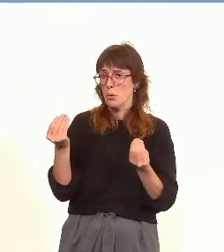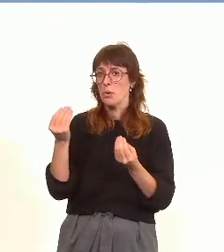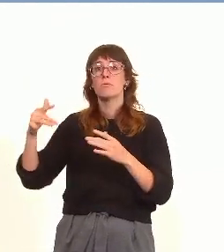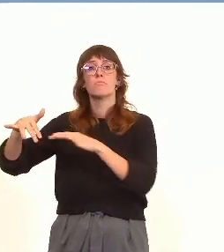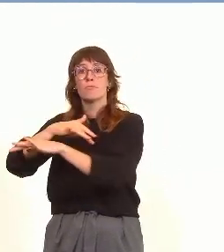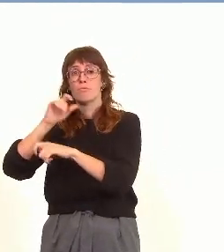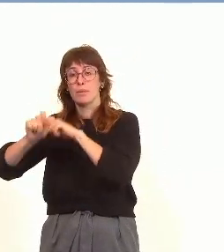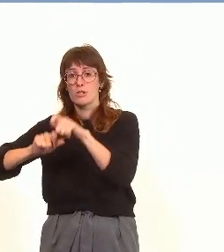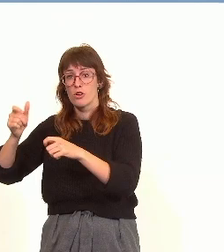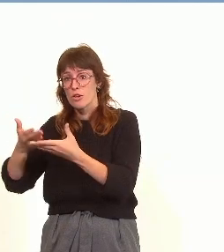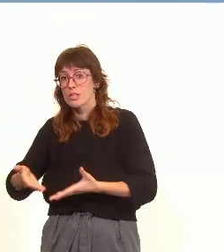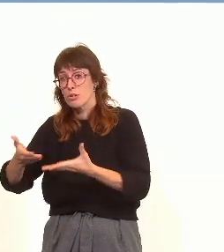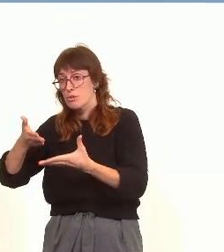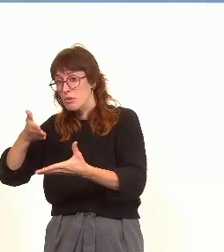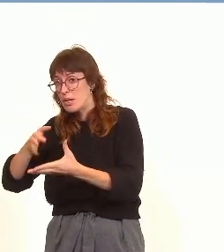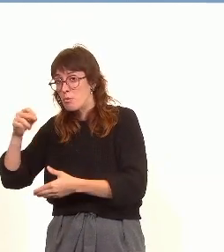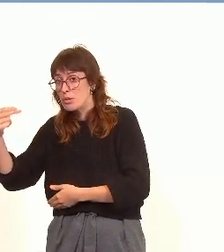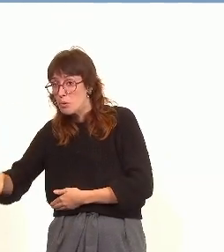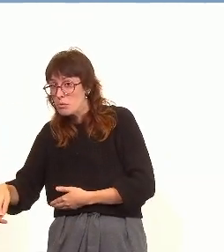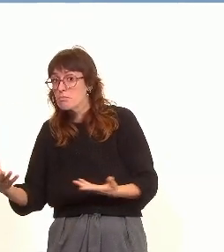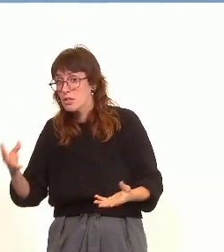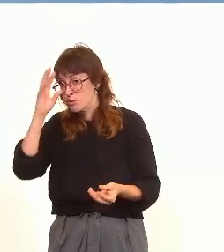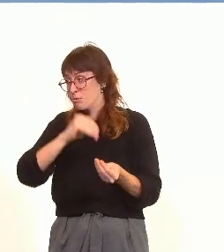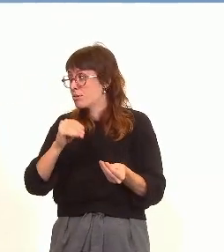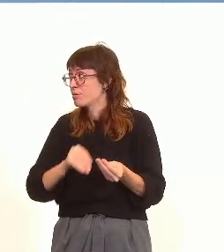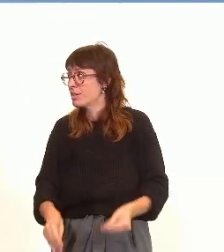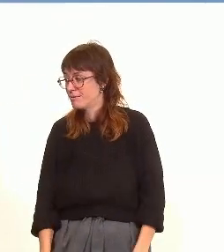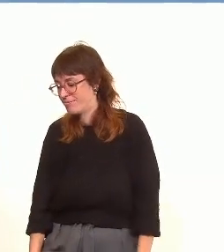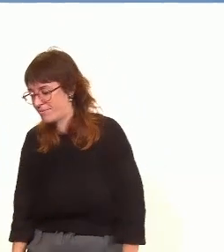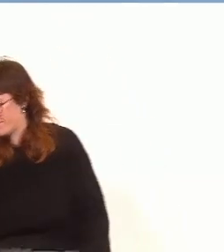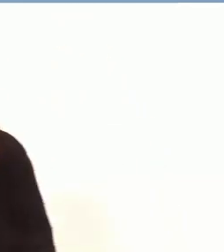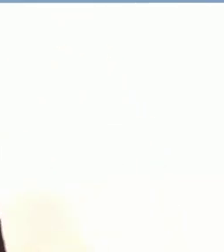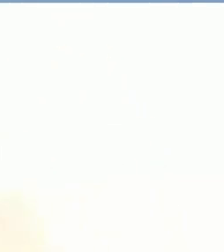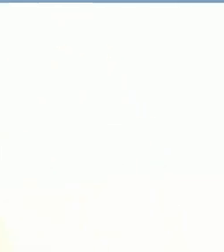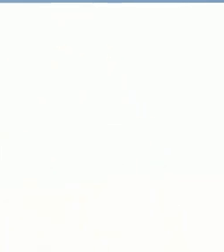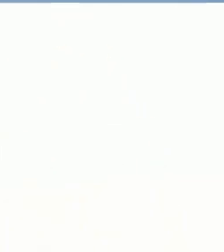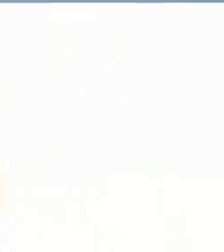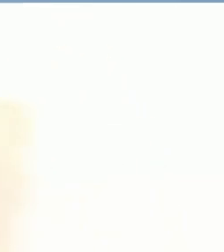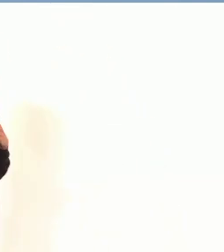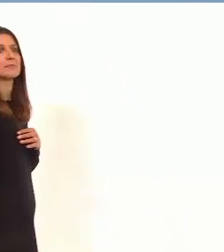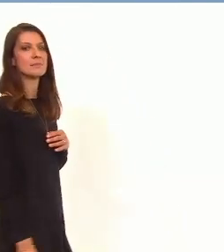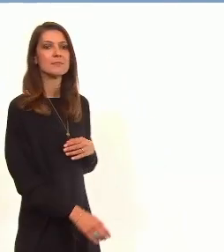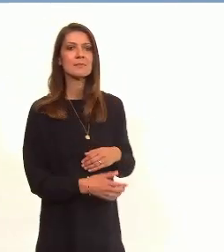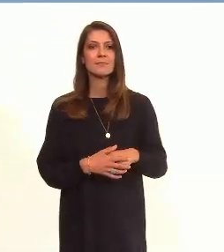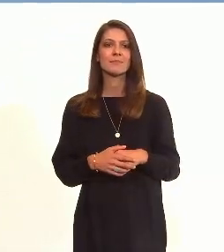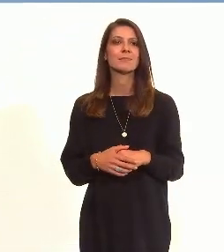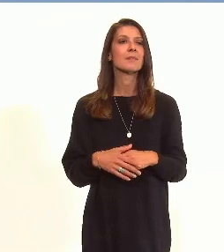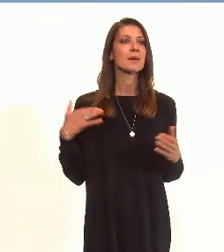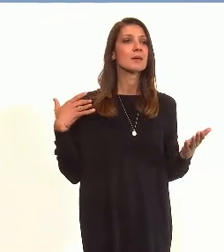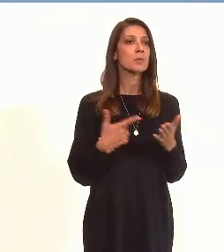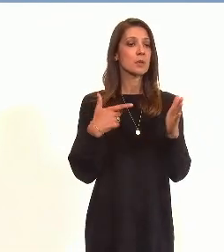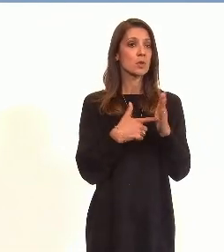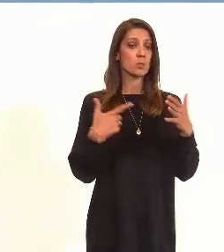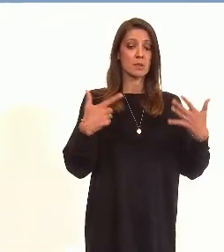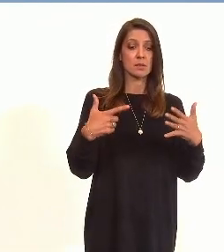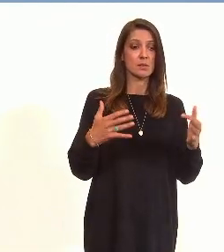Les principales transformations qui ont affecté les politiques du handicap depuis 2017, elles n'ont pas eu lieu par une grande loi handicap. Elles ont eu lieu